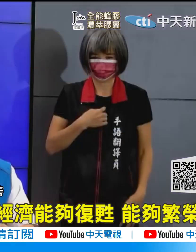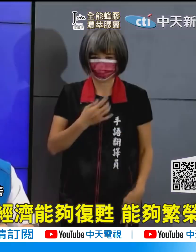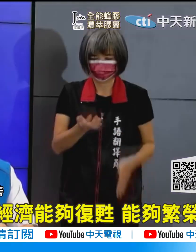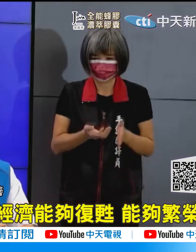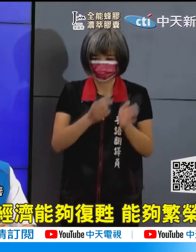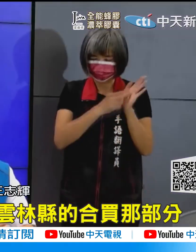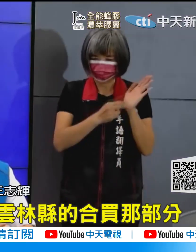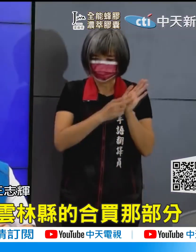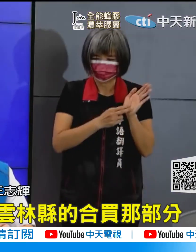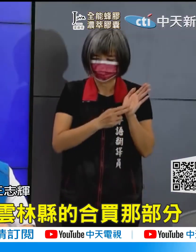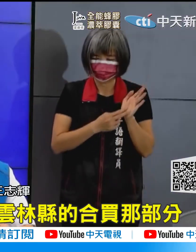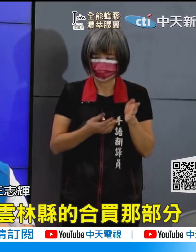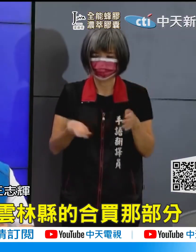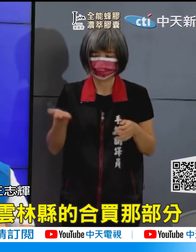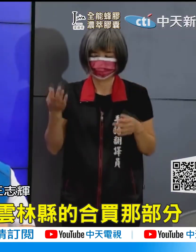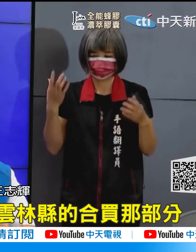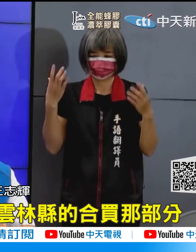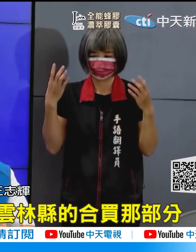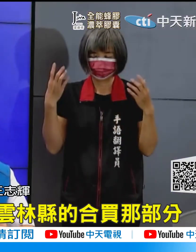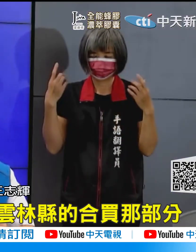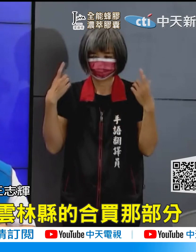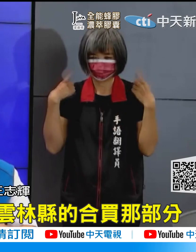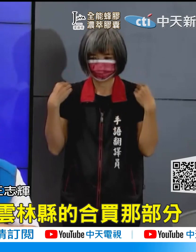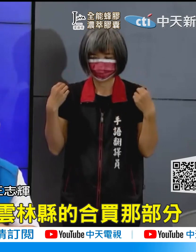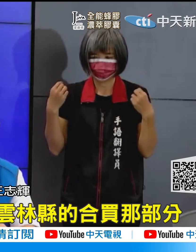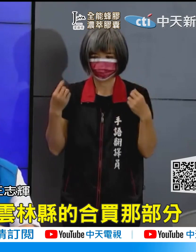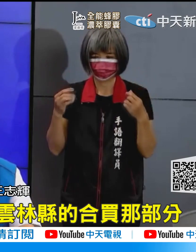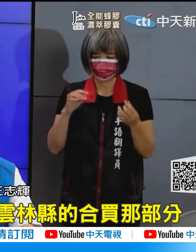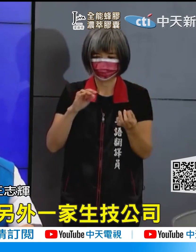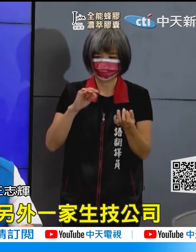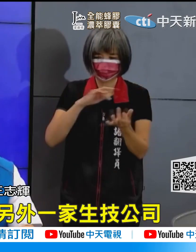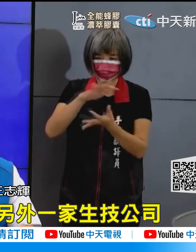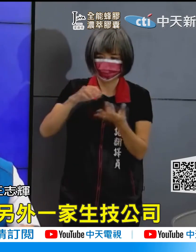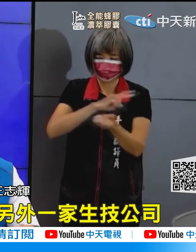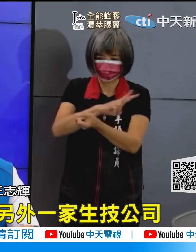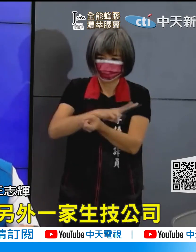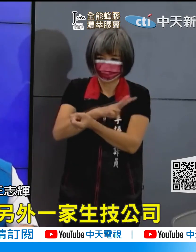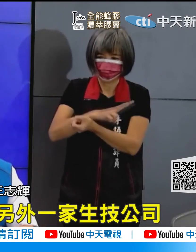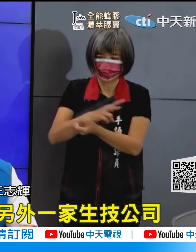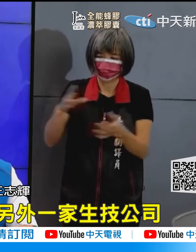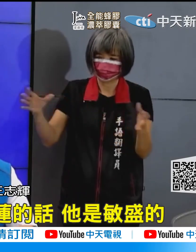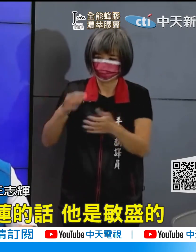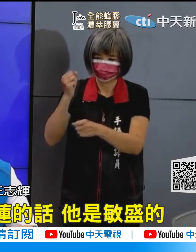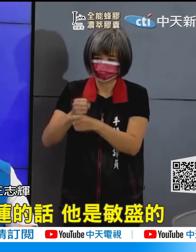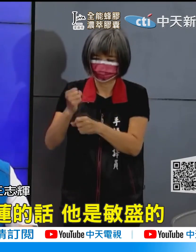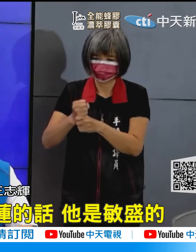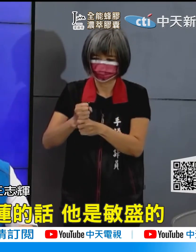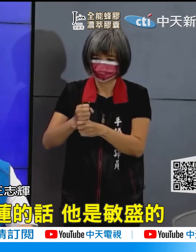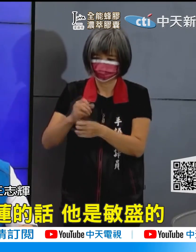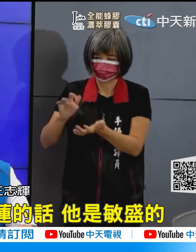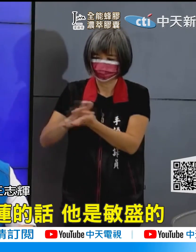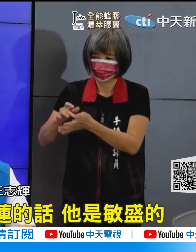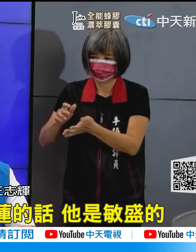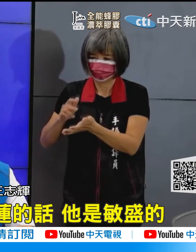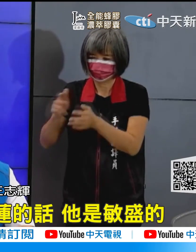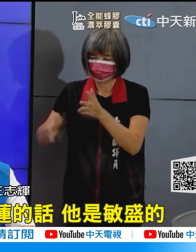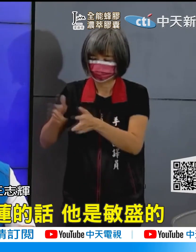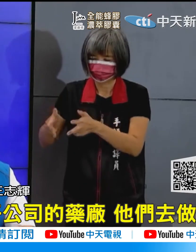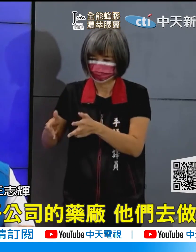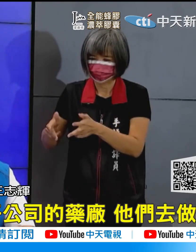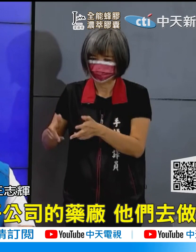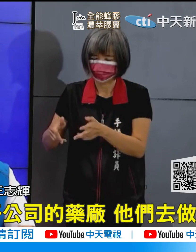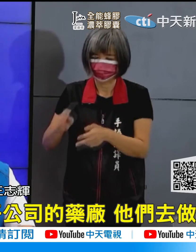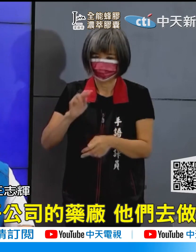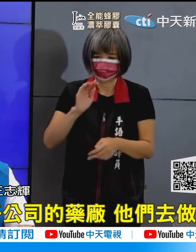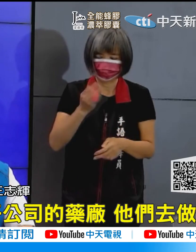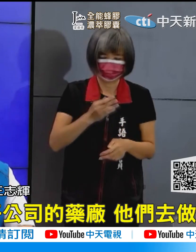荣。 原来跟云林县合买那一部分是由另外一家生技公司，那花莲的话它是跟敏盛的相关的子